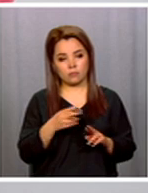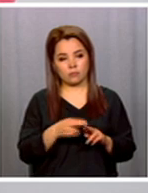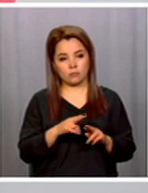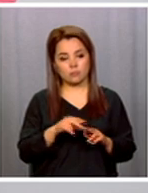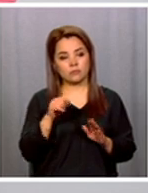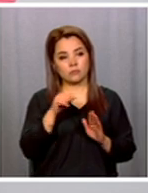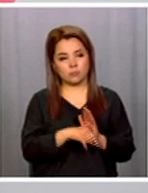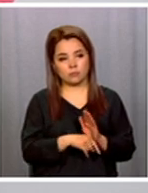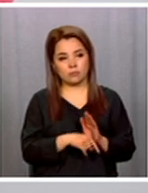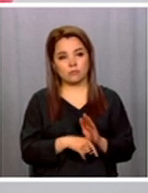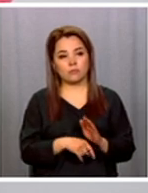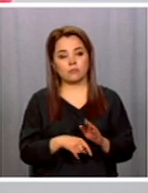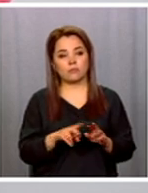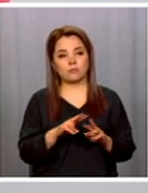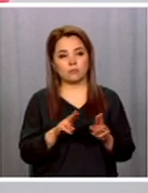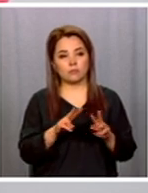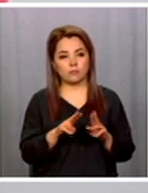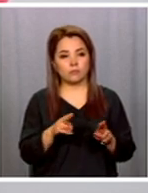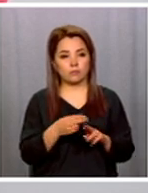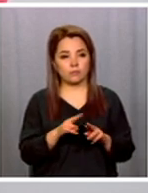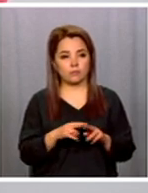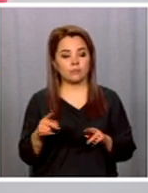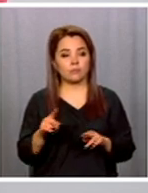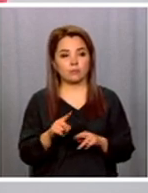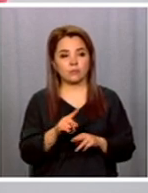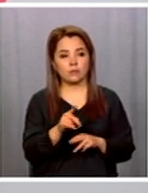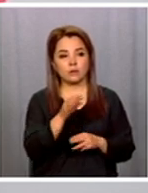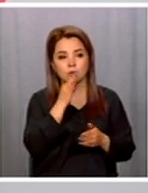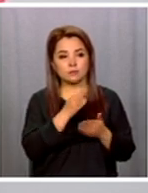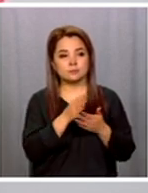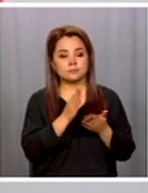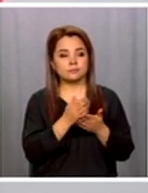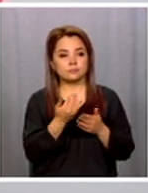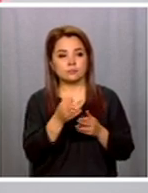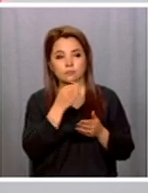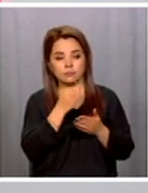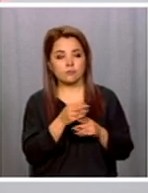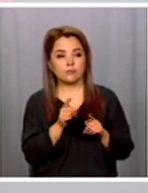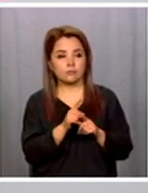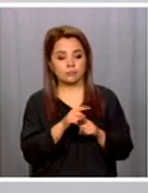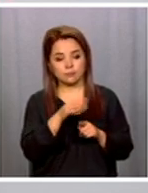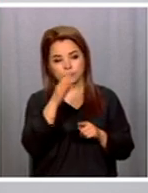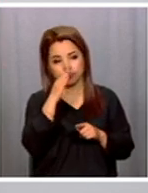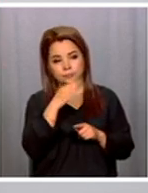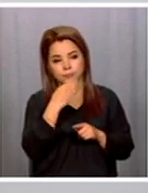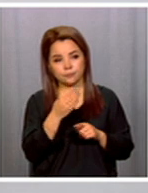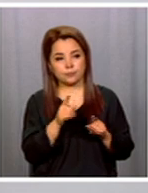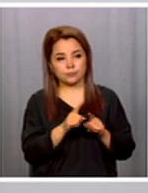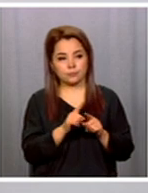ішінде қос талшықты сперматозоид, яғни аталық жыныс жасушасы пісіп жетіледі.